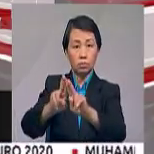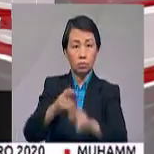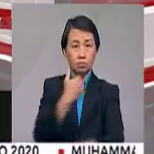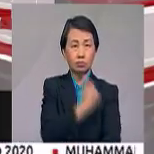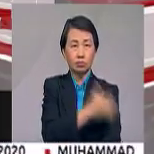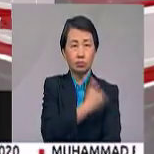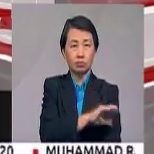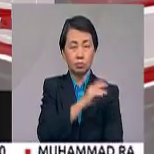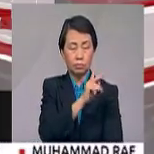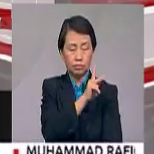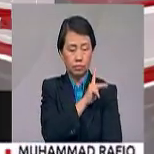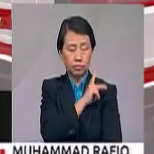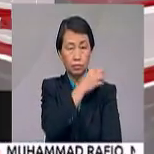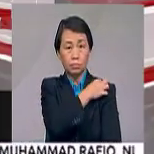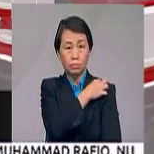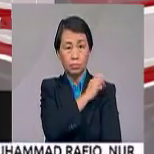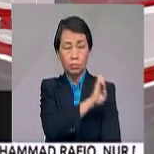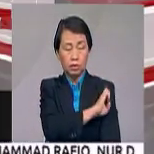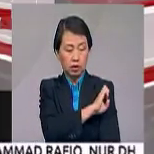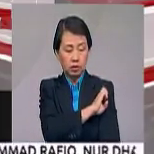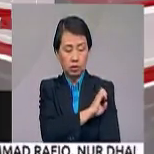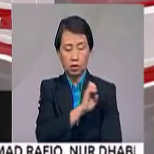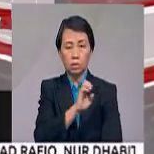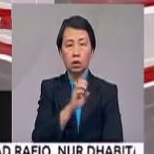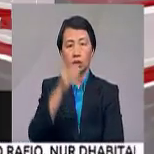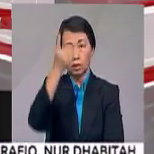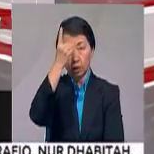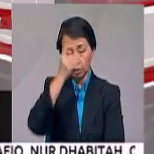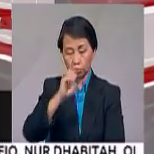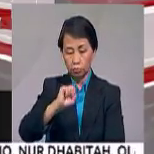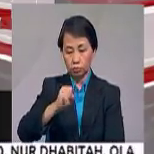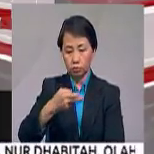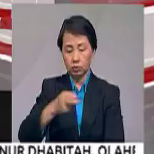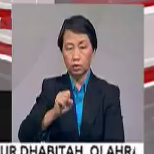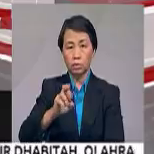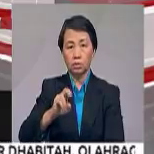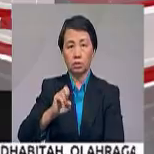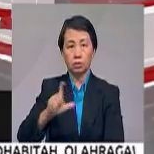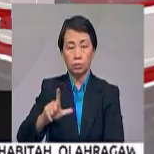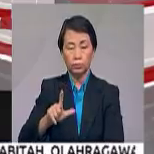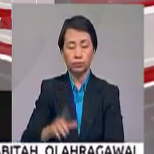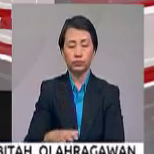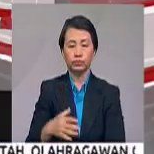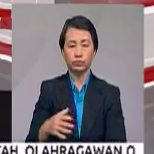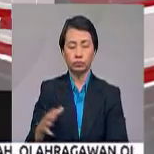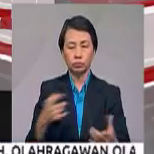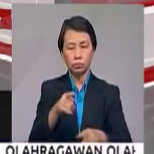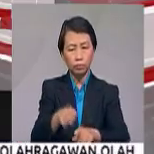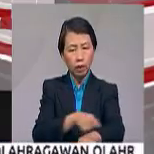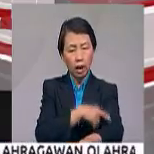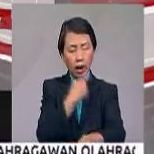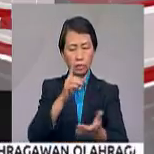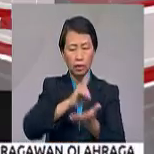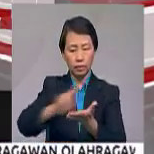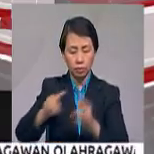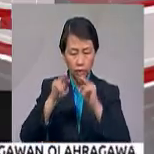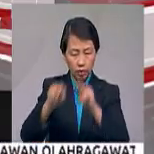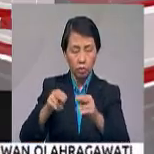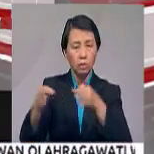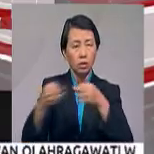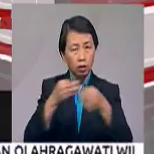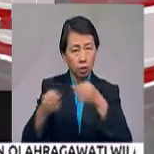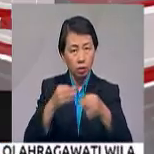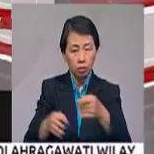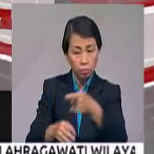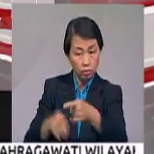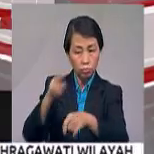Pegawai Eksekutif 1MDB, Datuk Syahrul Azral Ibrahim Halmi. Rangkuman sepanjang minggu menyaksikan keterangan